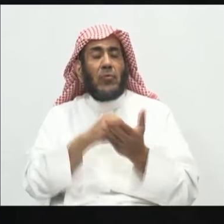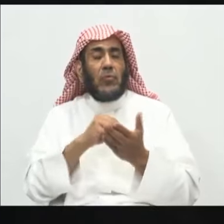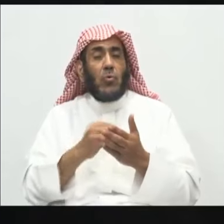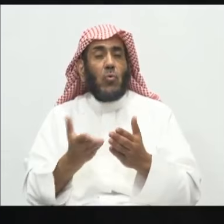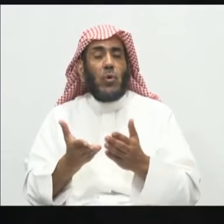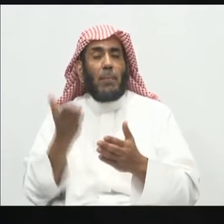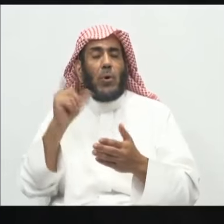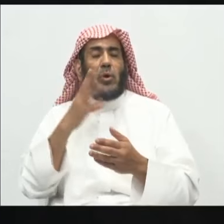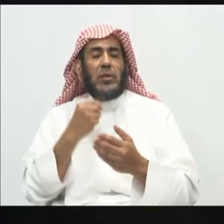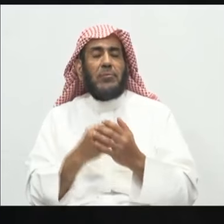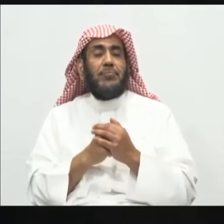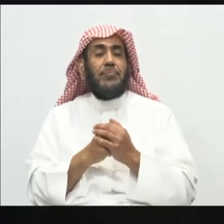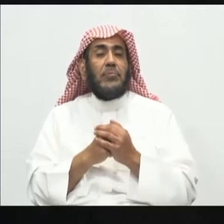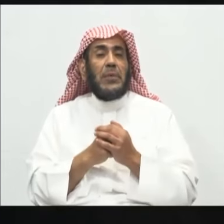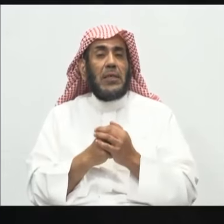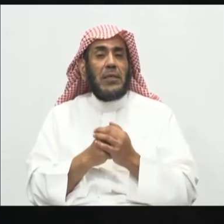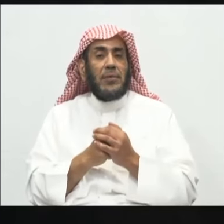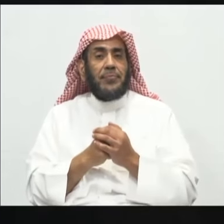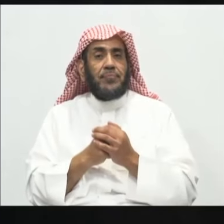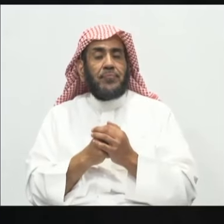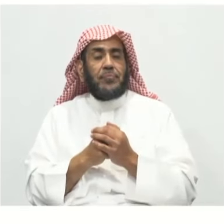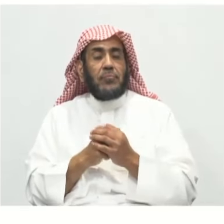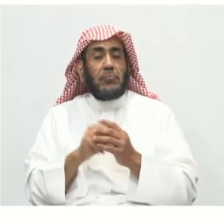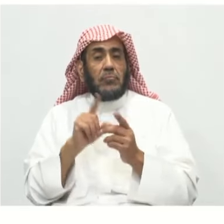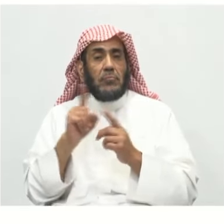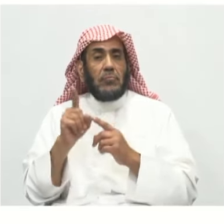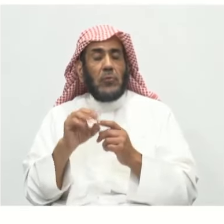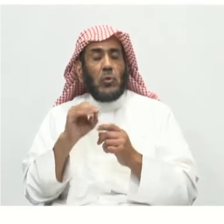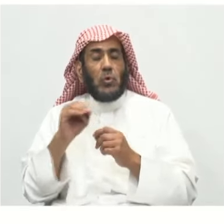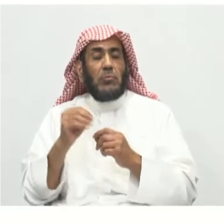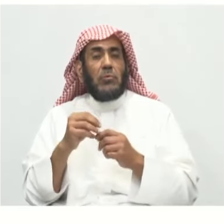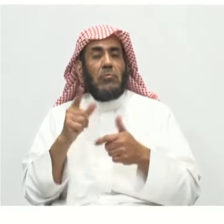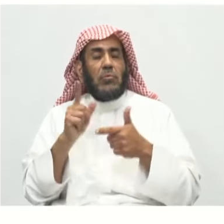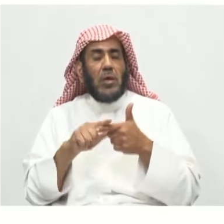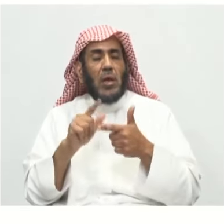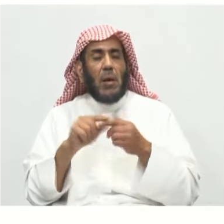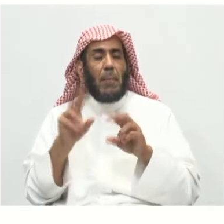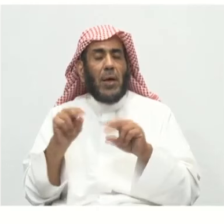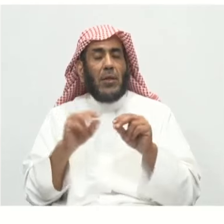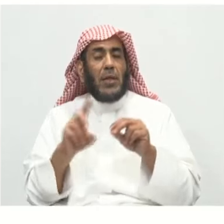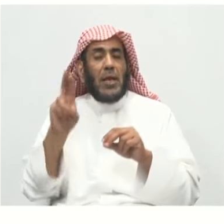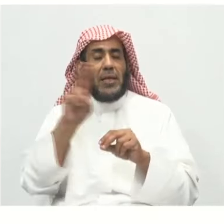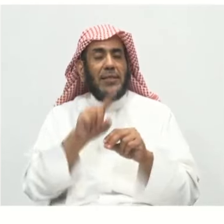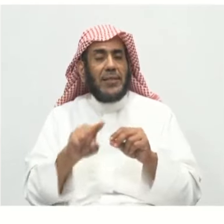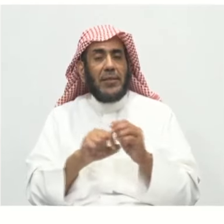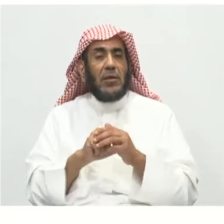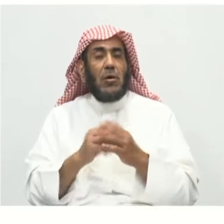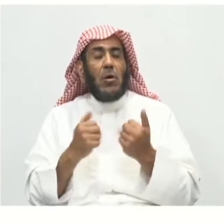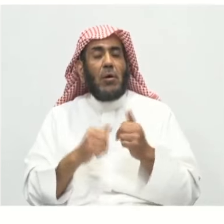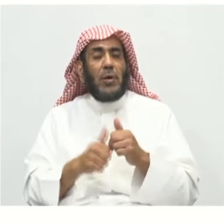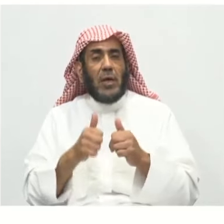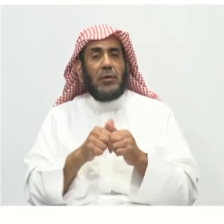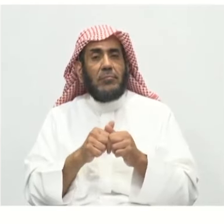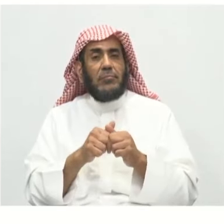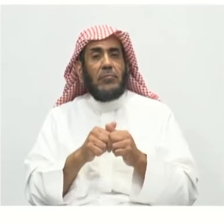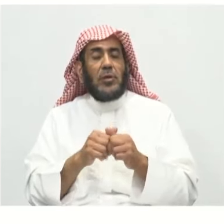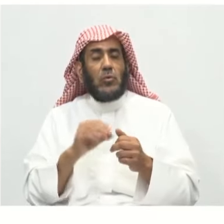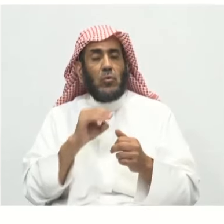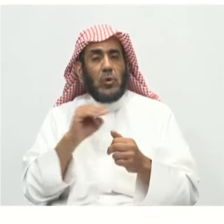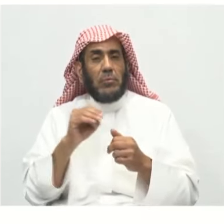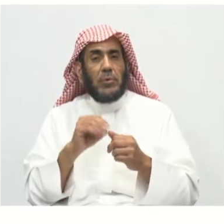لغتي جميل طيب هنا اجيب ثانيا سنجيب عن بعض الاسئله التي ذكرت ايضا بامكانك هنا ايضا ان